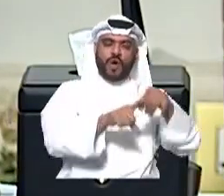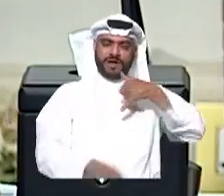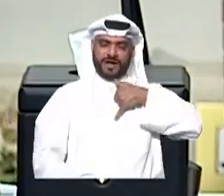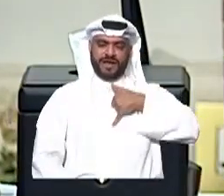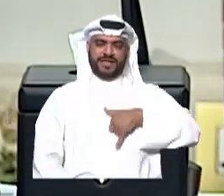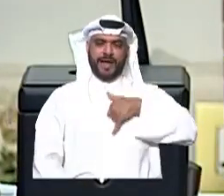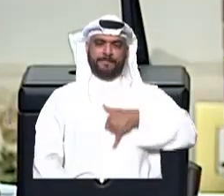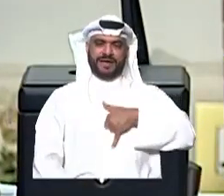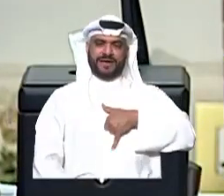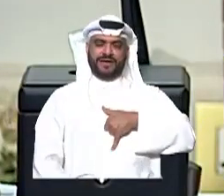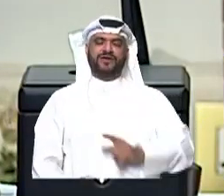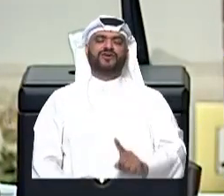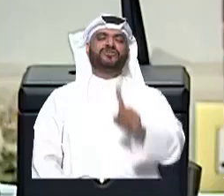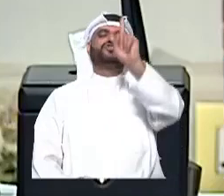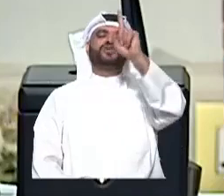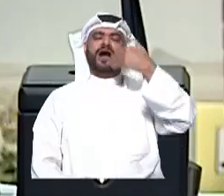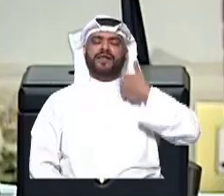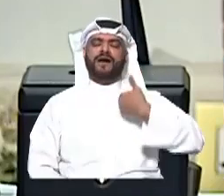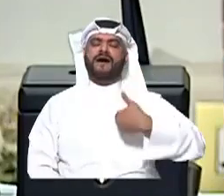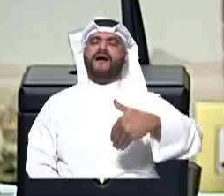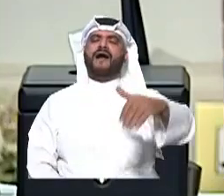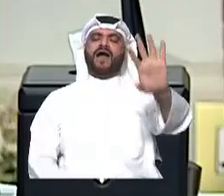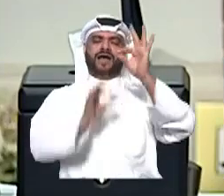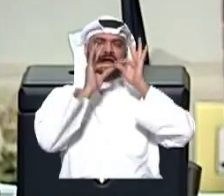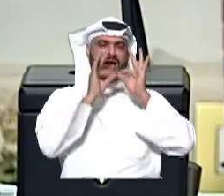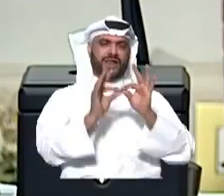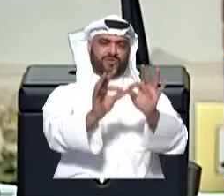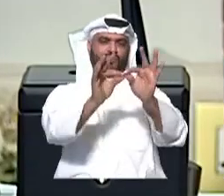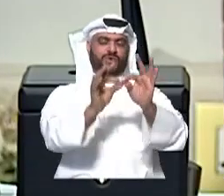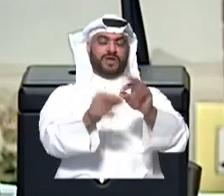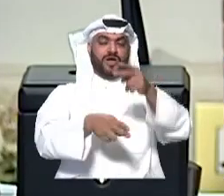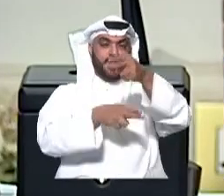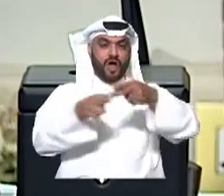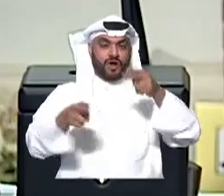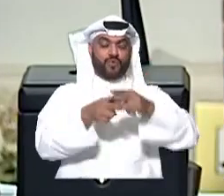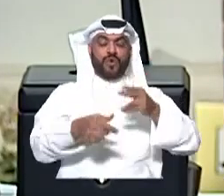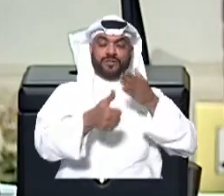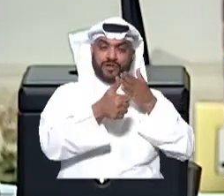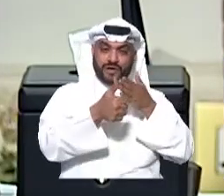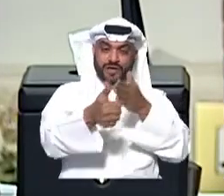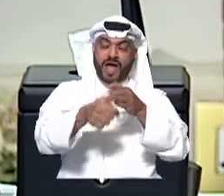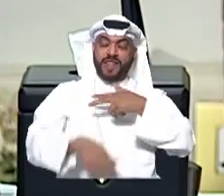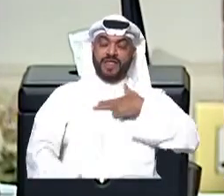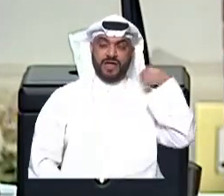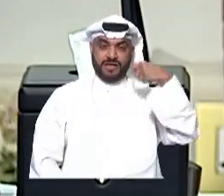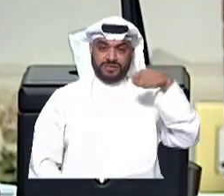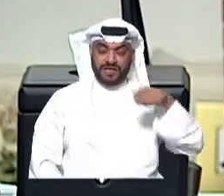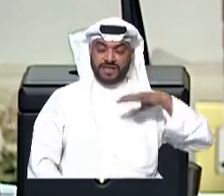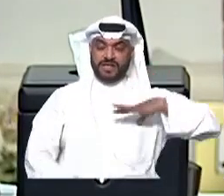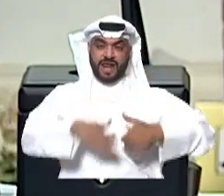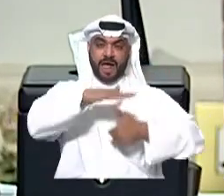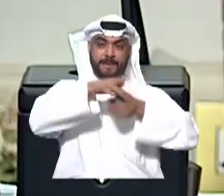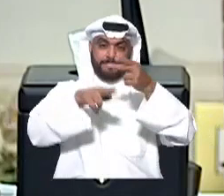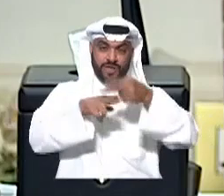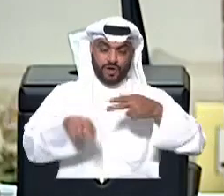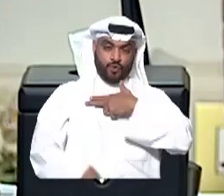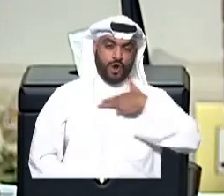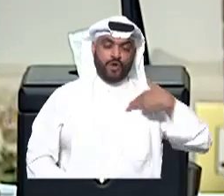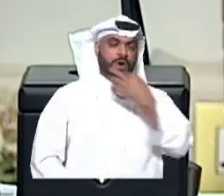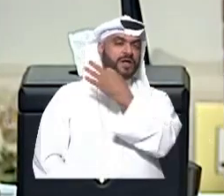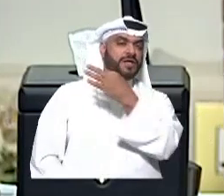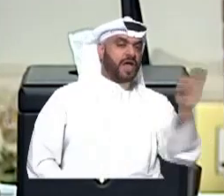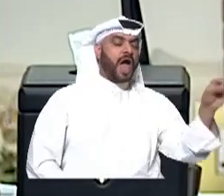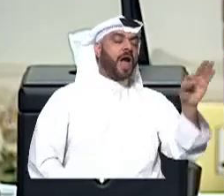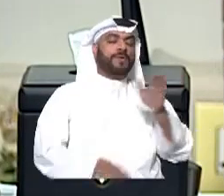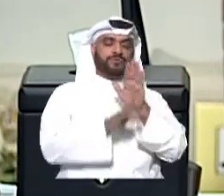لا سيما اليمن الشقيق، وستظل قيادتها السياسية حاضنة